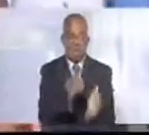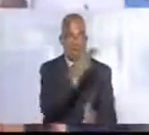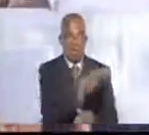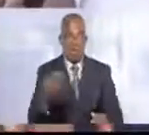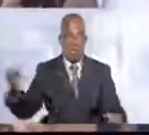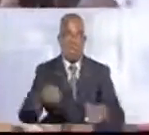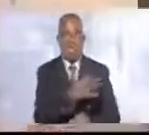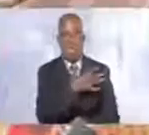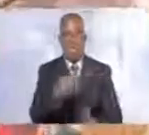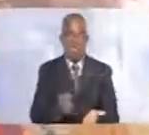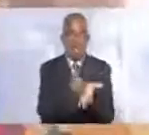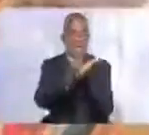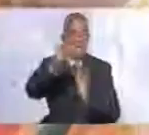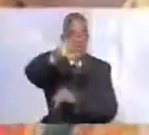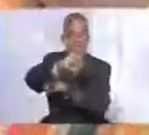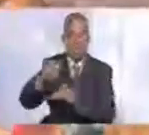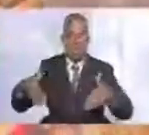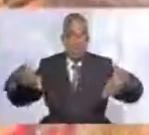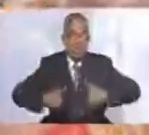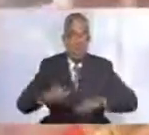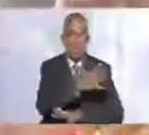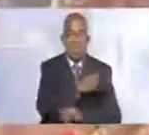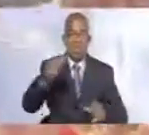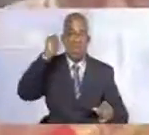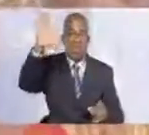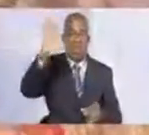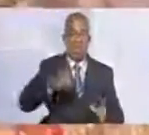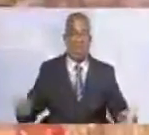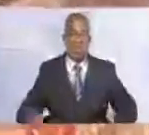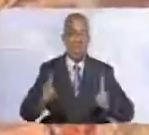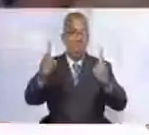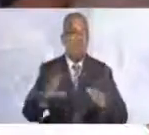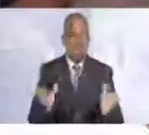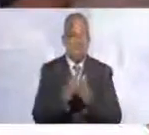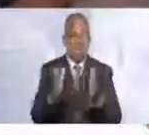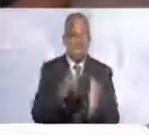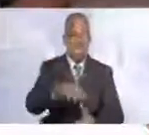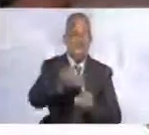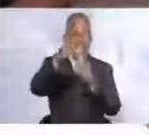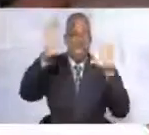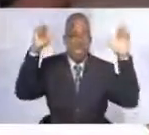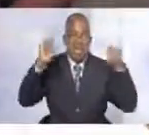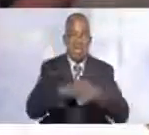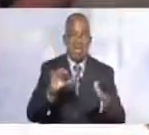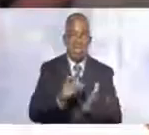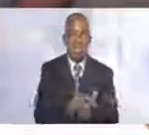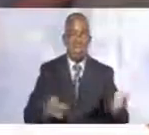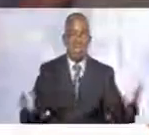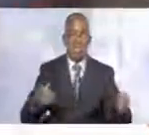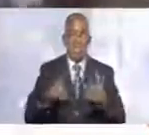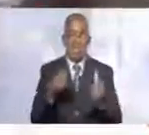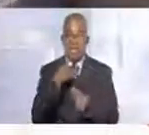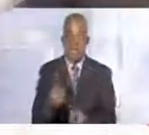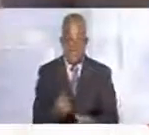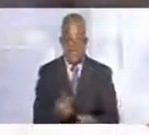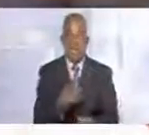aux jeunes et aux femmes. Lors de la session ordinaire du conseil régional tenu à Kounairi, le président de cette structure a rappelé ses